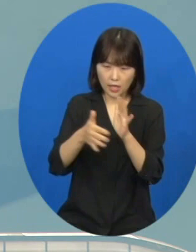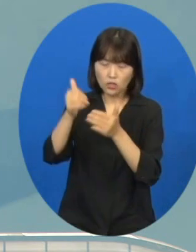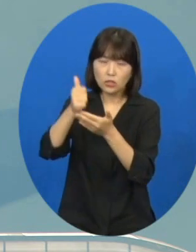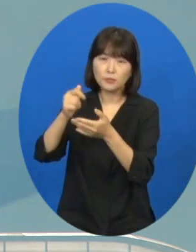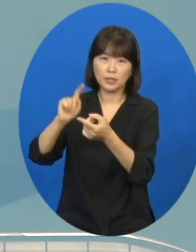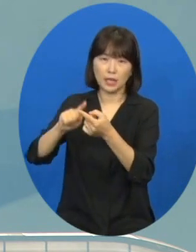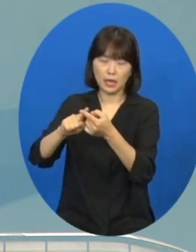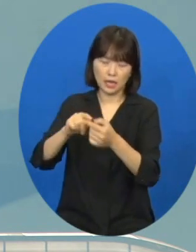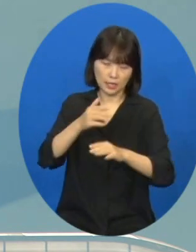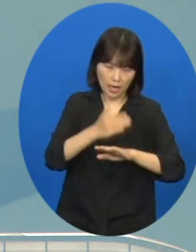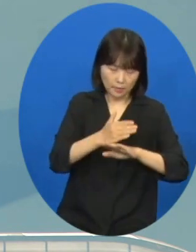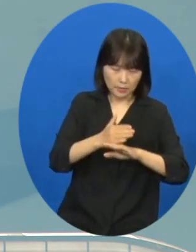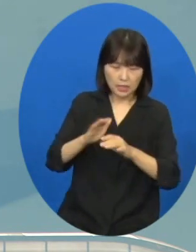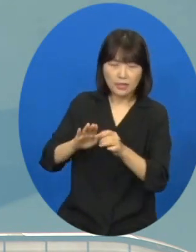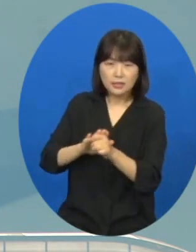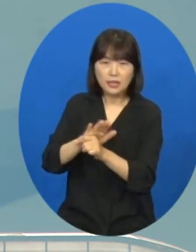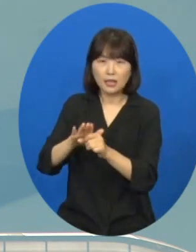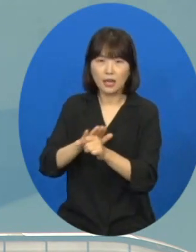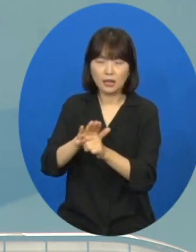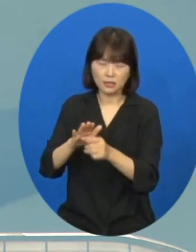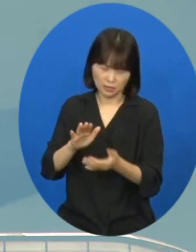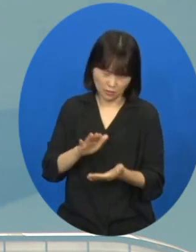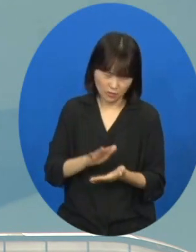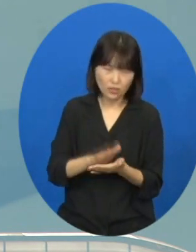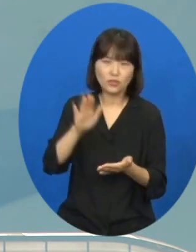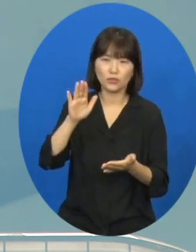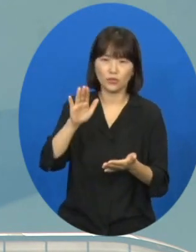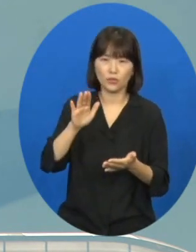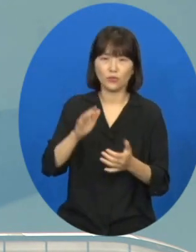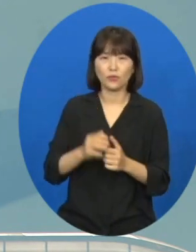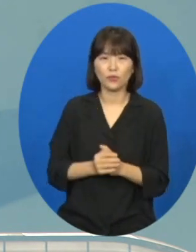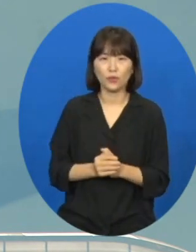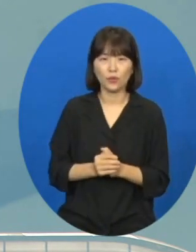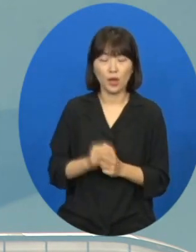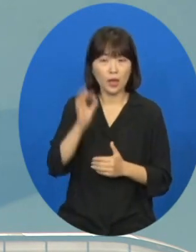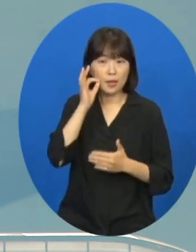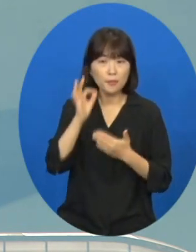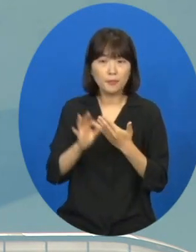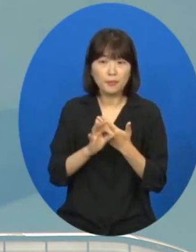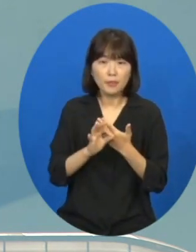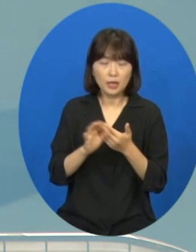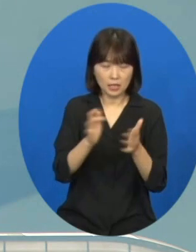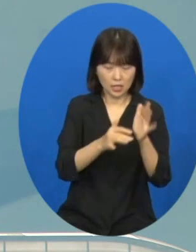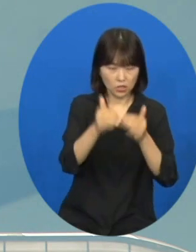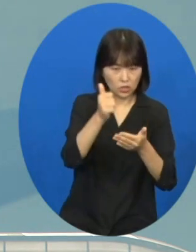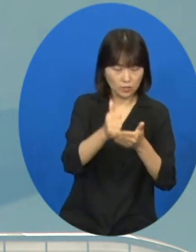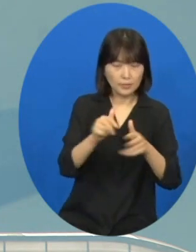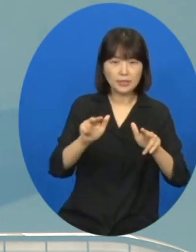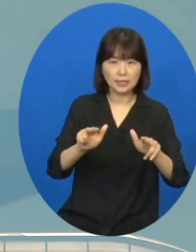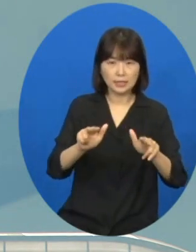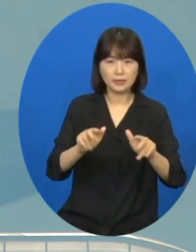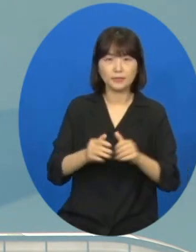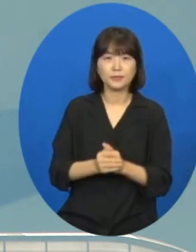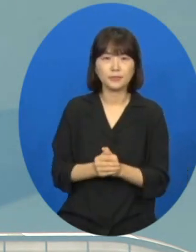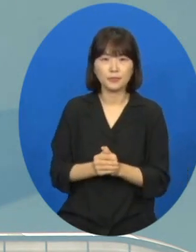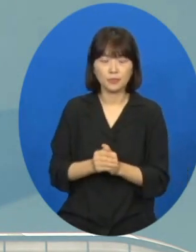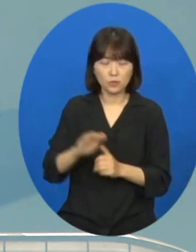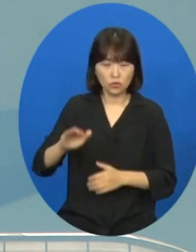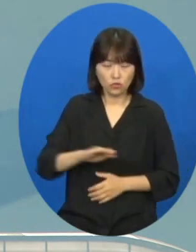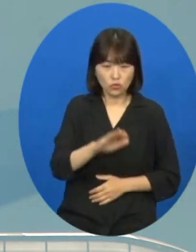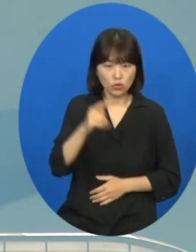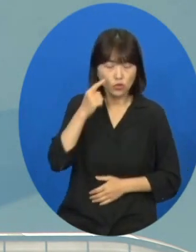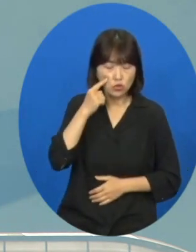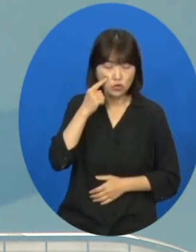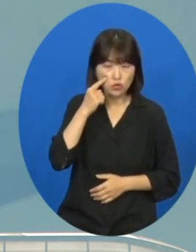대한 감사와 사랑이 뜨거워요. 만약에 예수님께서 이 시간에 우리 눈으로